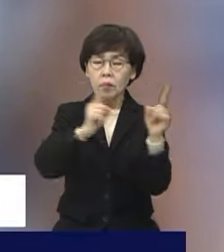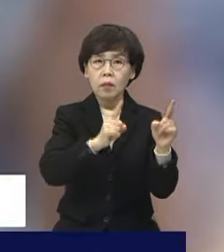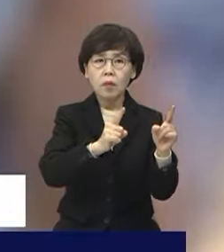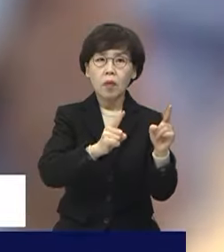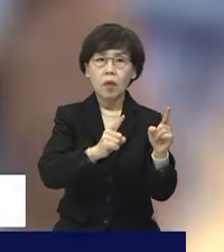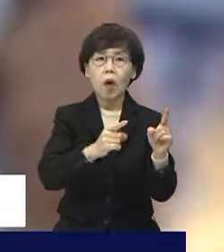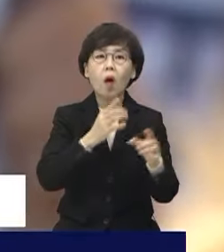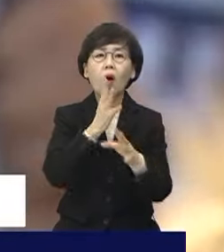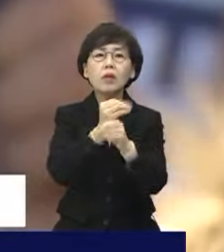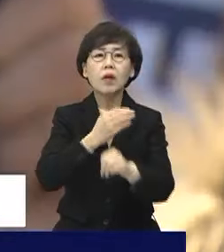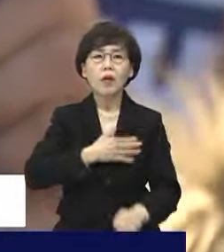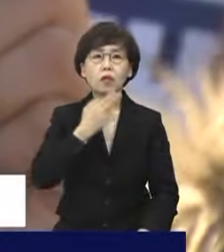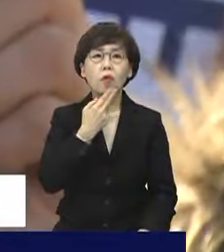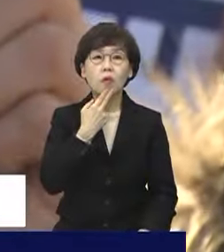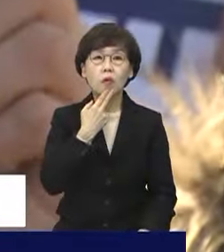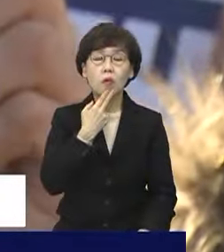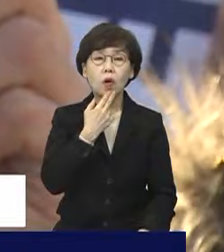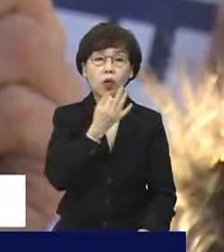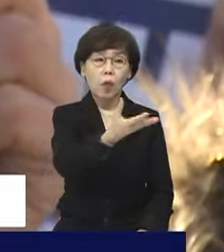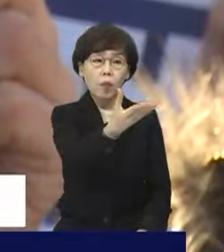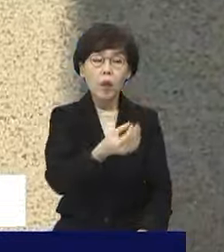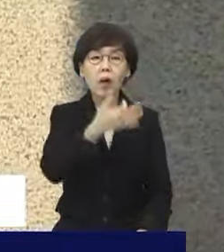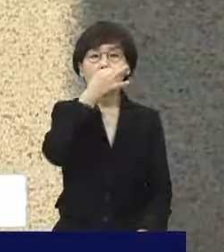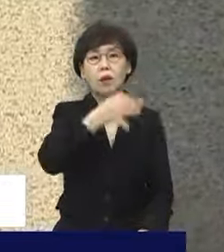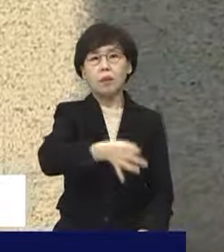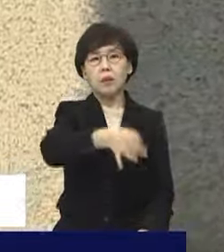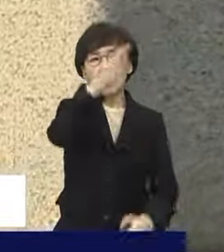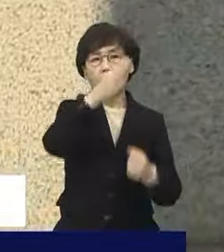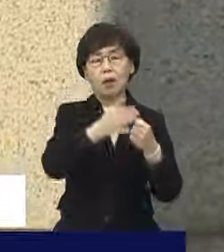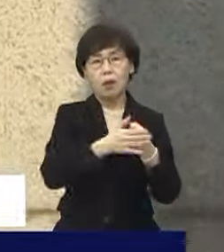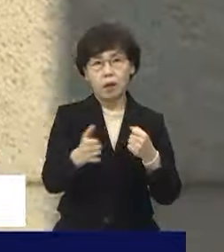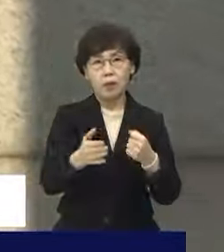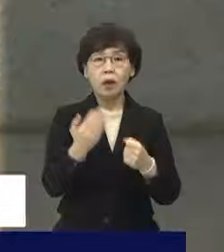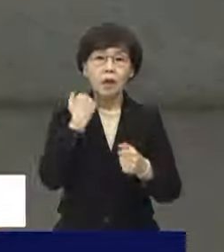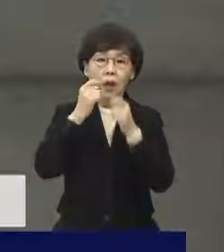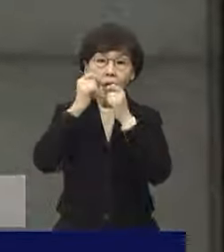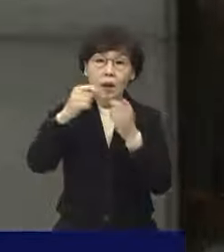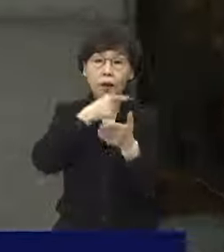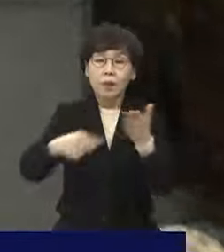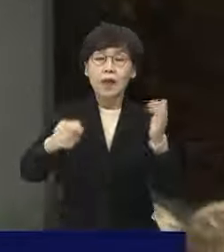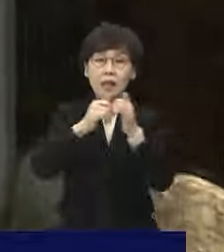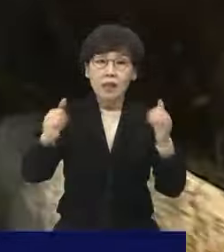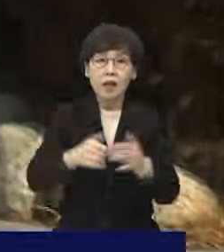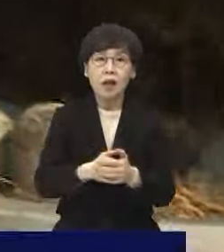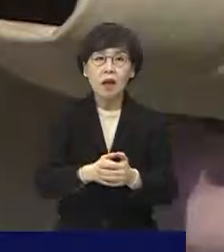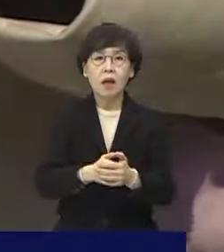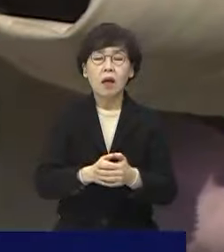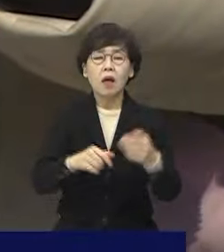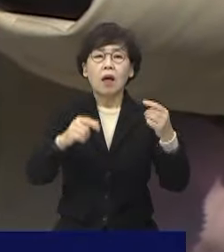요원한데다 높아진 대출 이자가 숨통을 조여오면서 전세 사기 피해자들에게